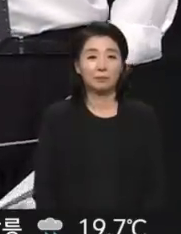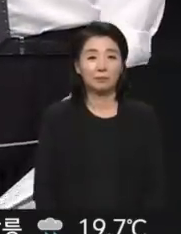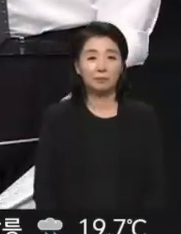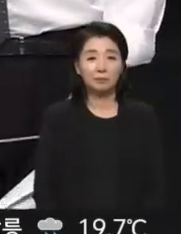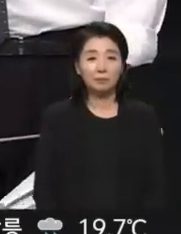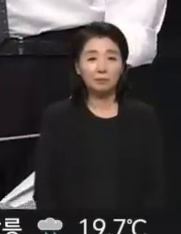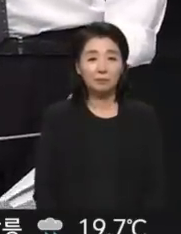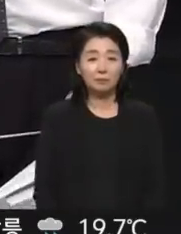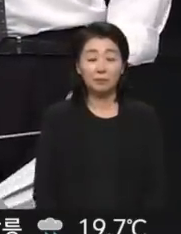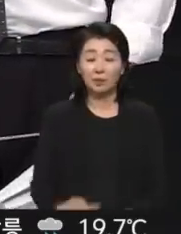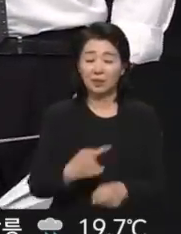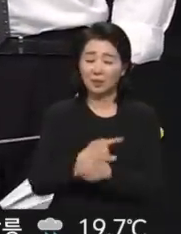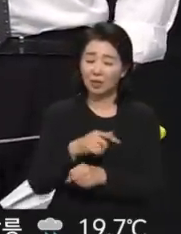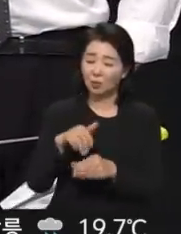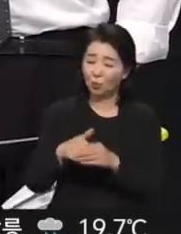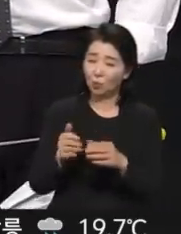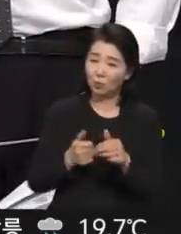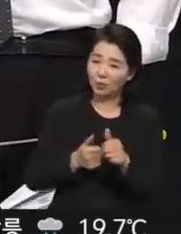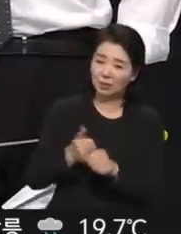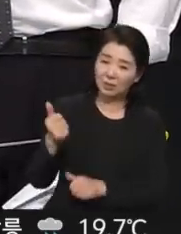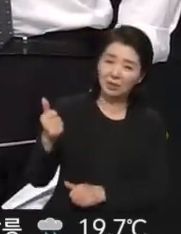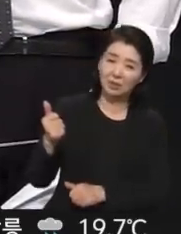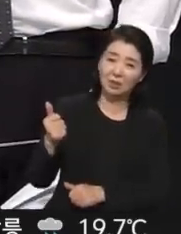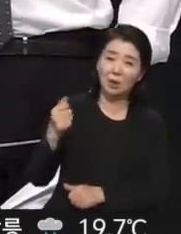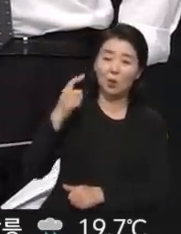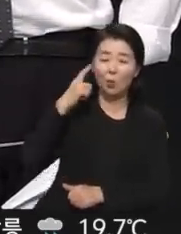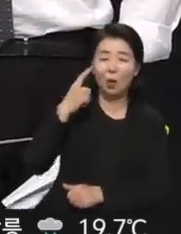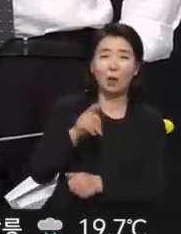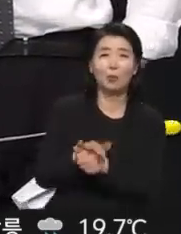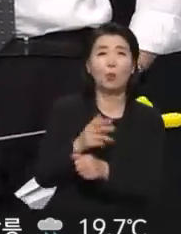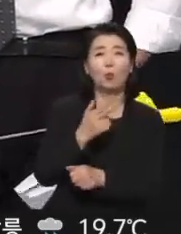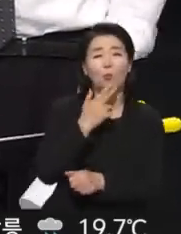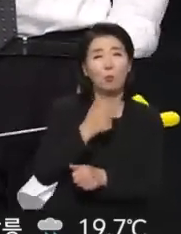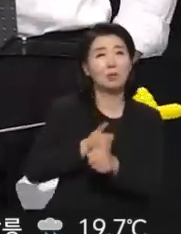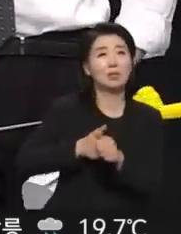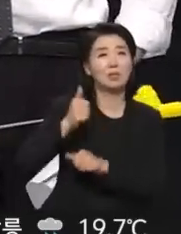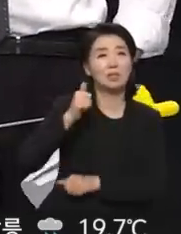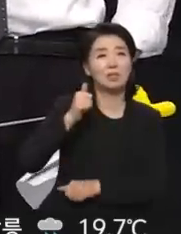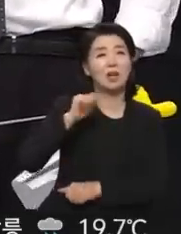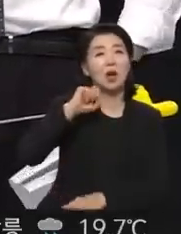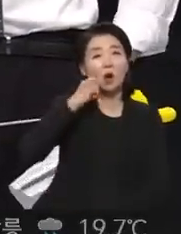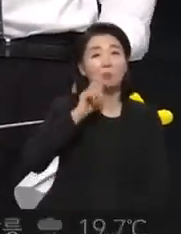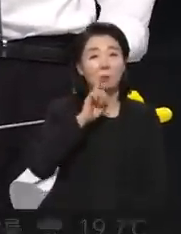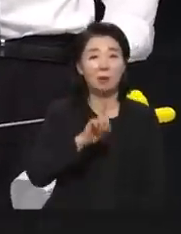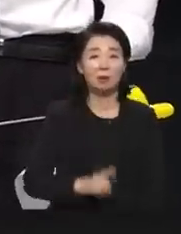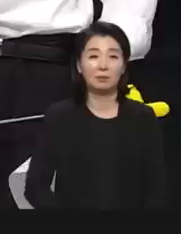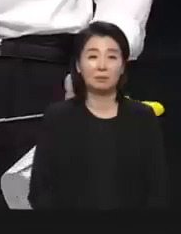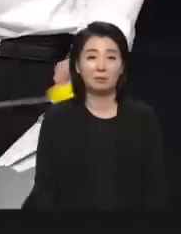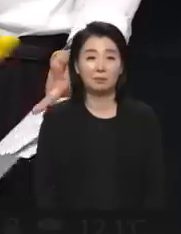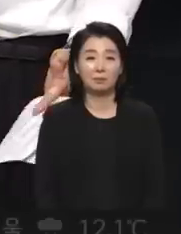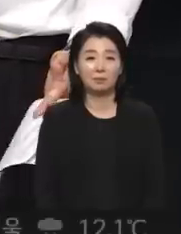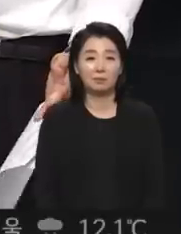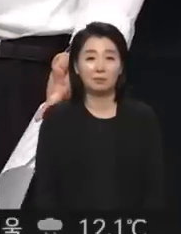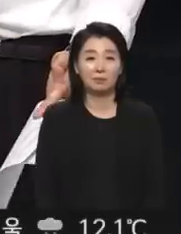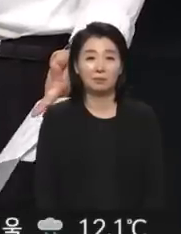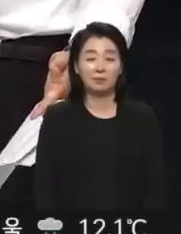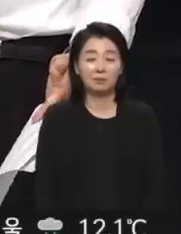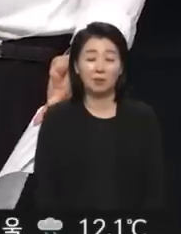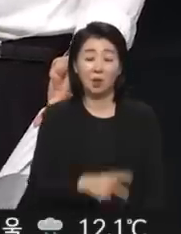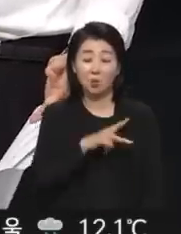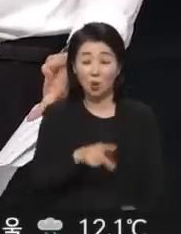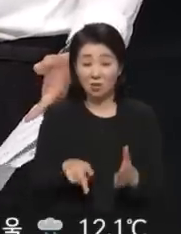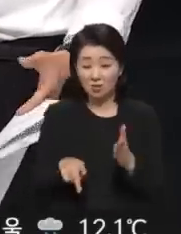여당의 내년 총선 승리는 어차피 자기 도움 없이는 안 된다는 자신감을 내비쳤는데요. 200석을